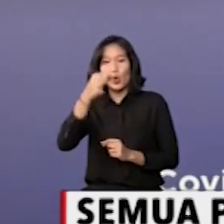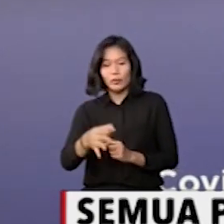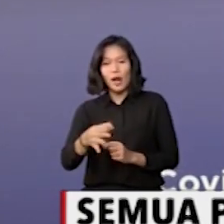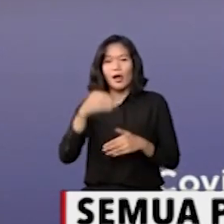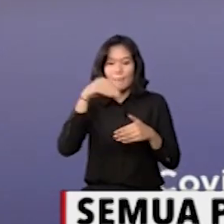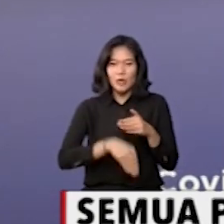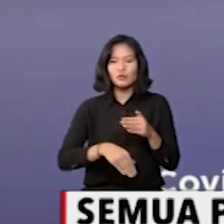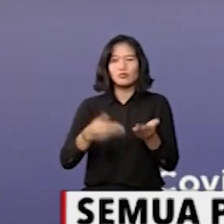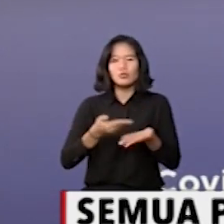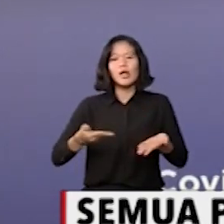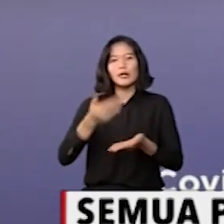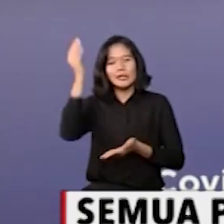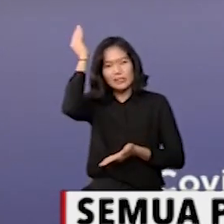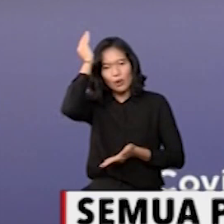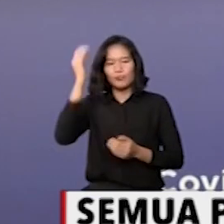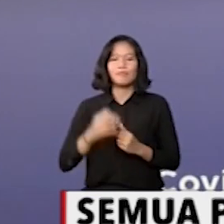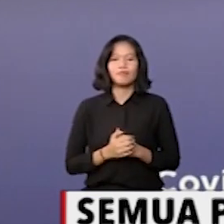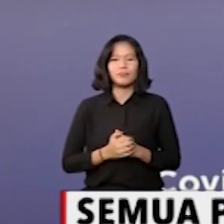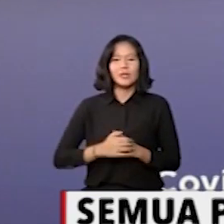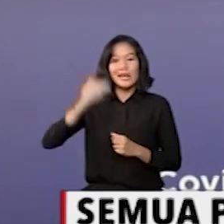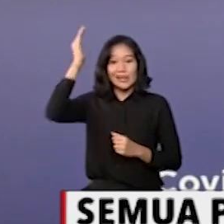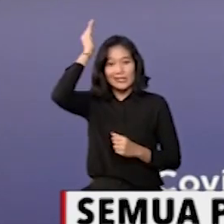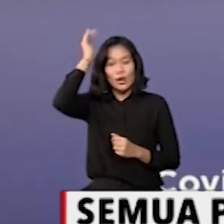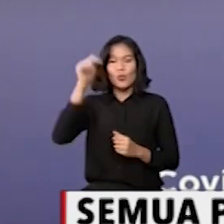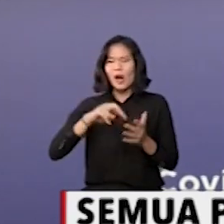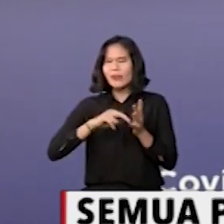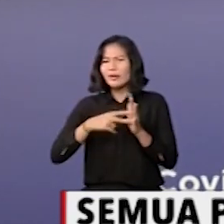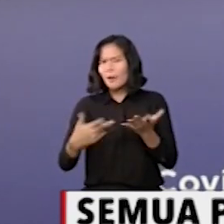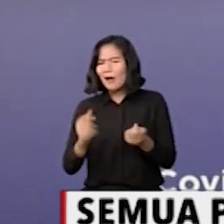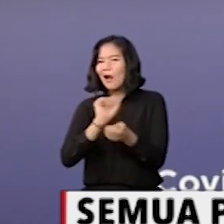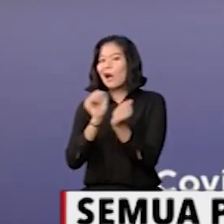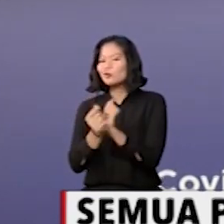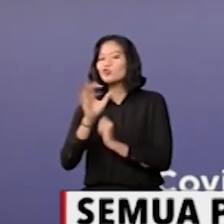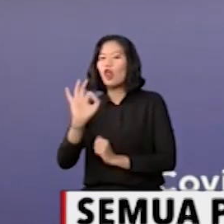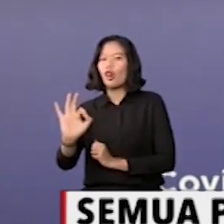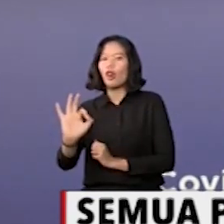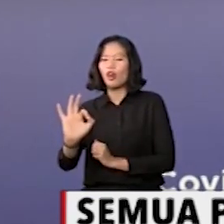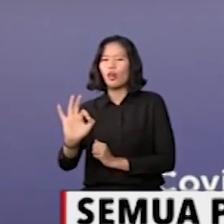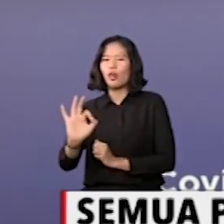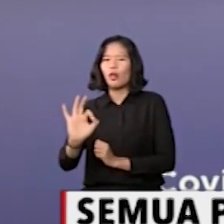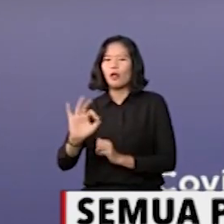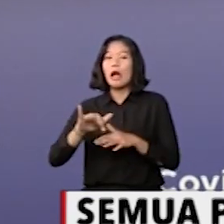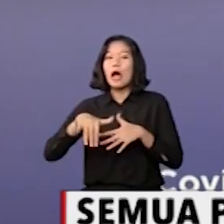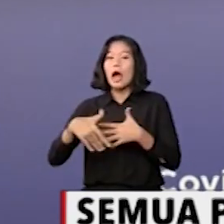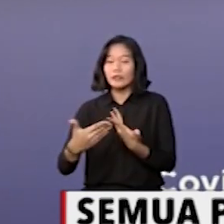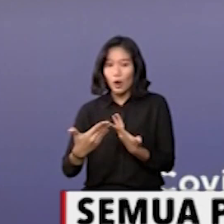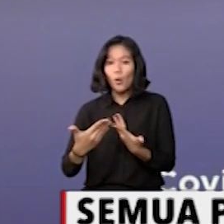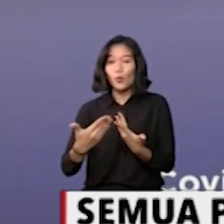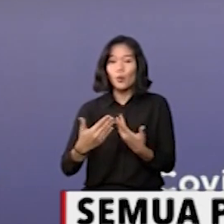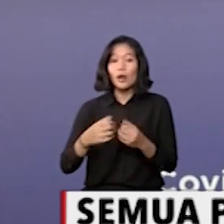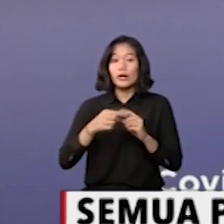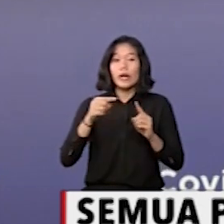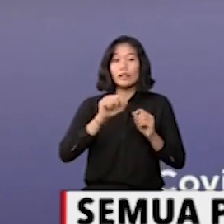masuk kategori hijau zona hijau sendiri itu artinya tidak ada kasus sama sekali atau meningkat dari